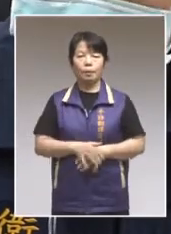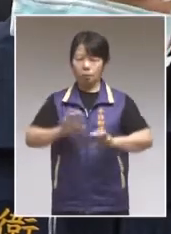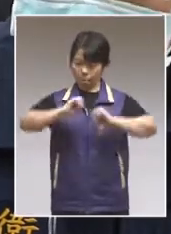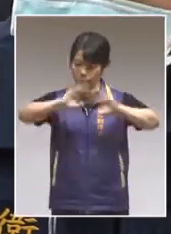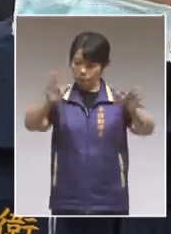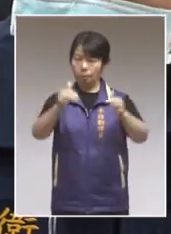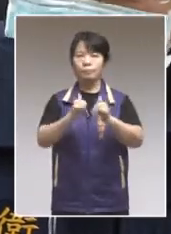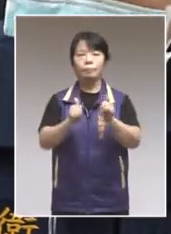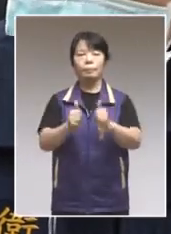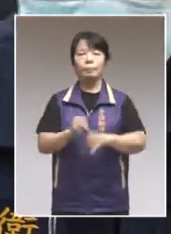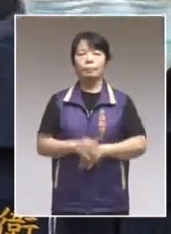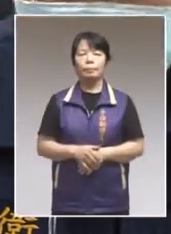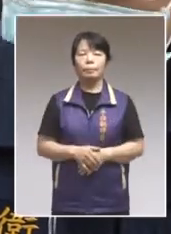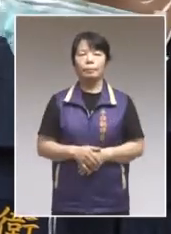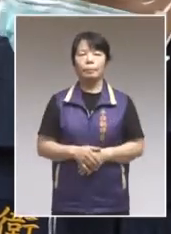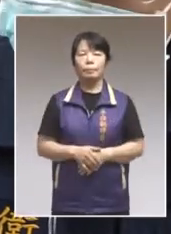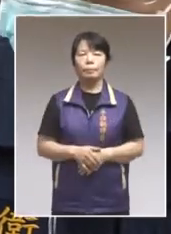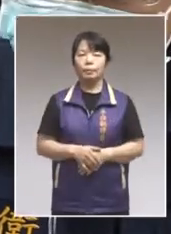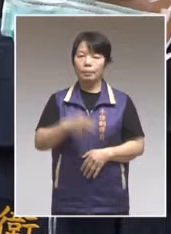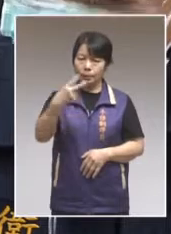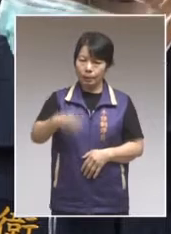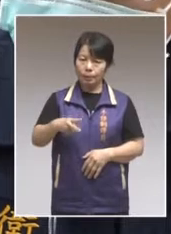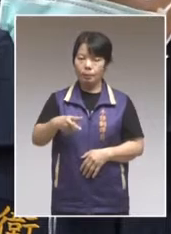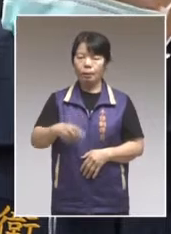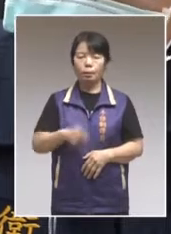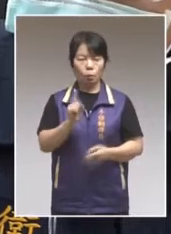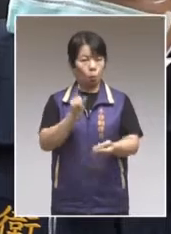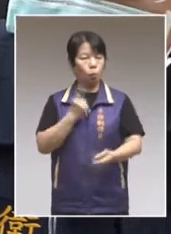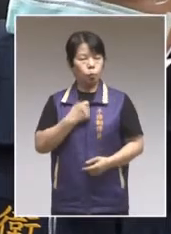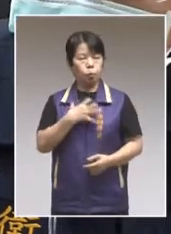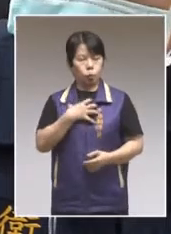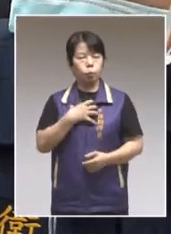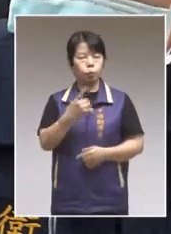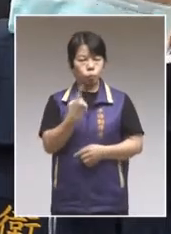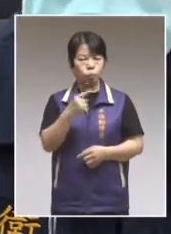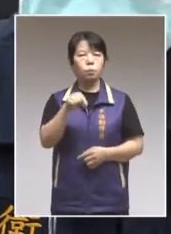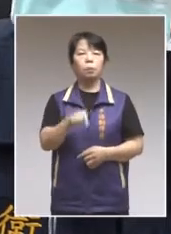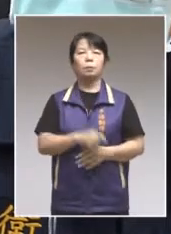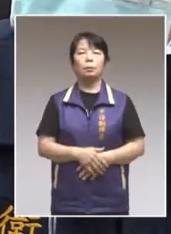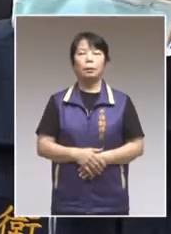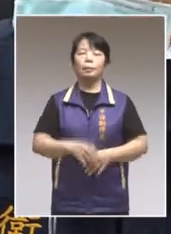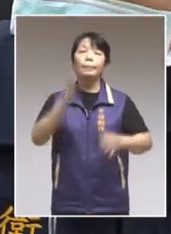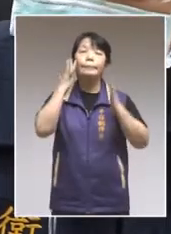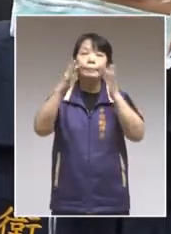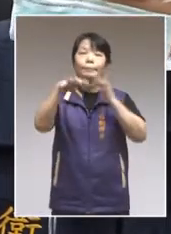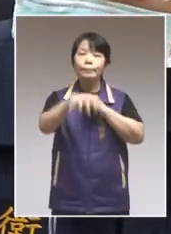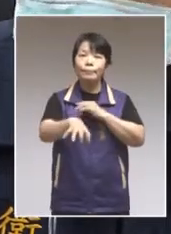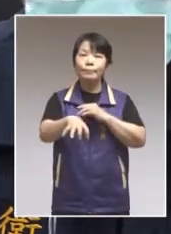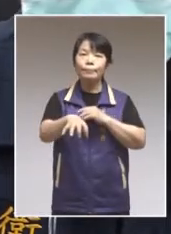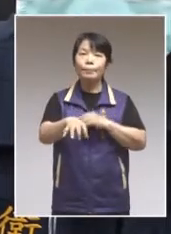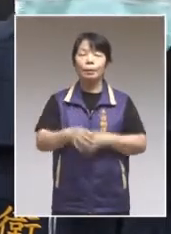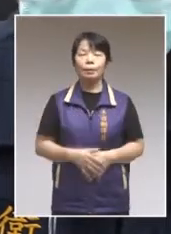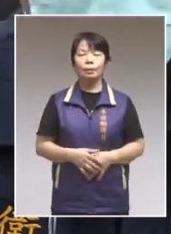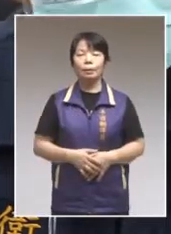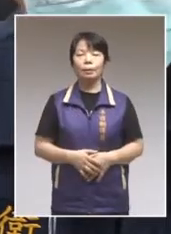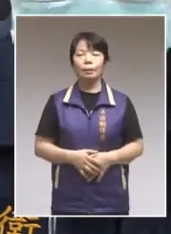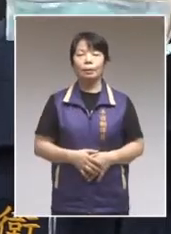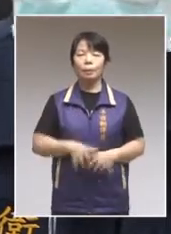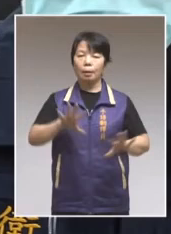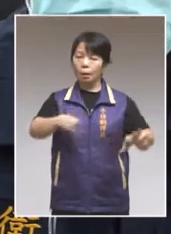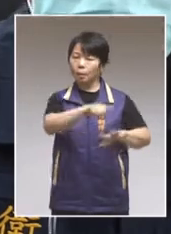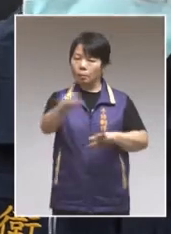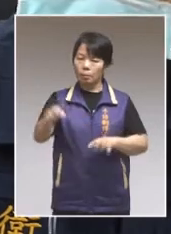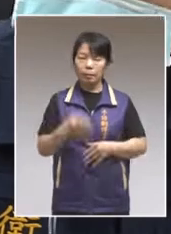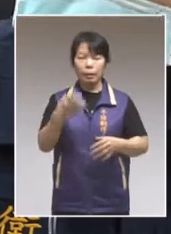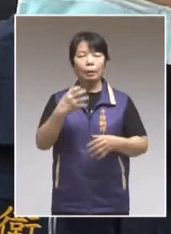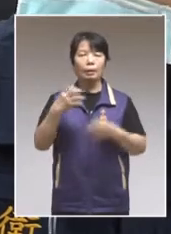友务必要去在意这个风险。那另外在市场的部分，肉包公市场跟三和市场我们都监测